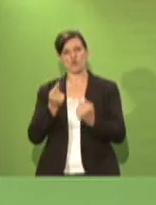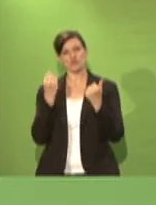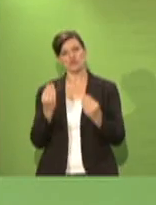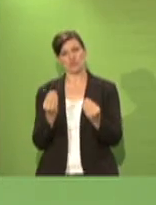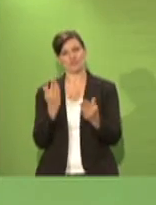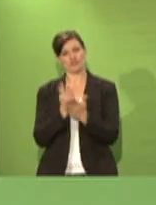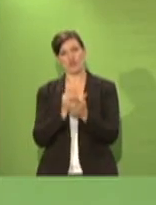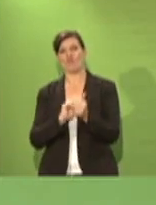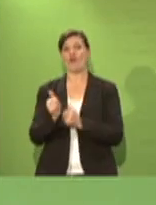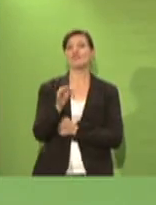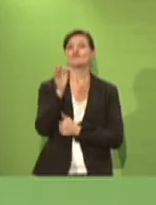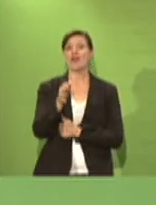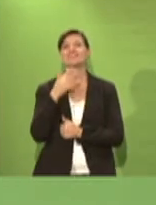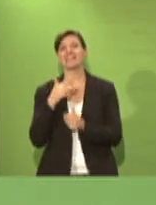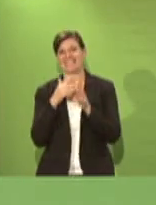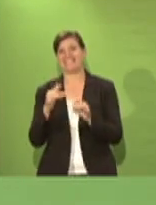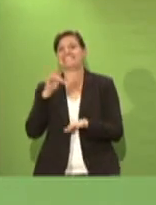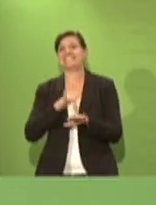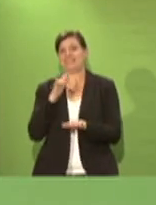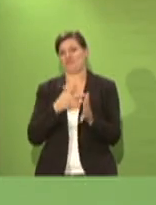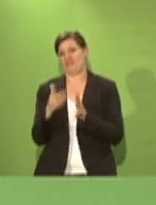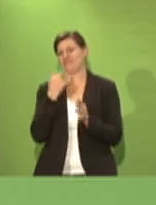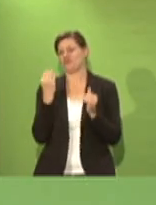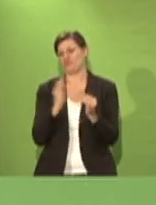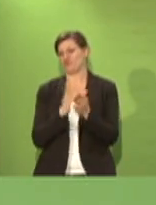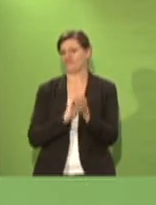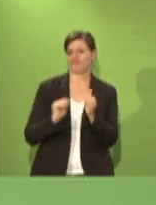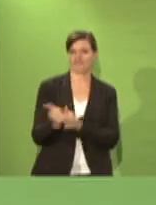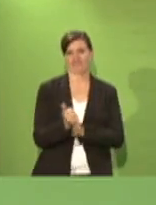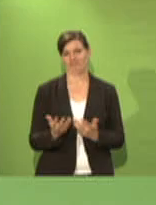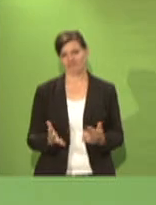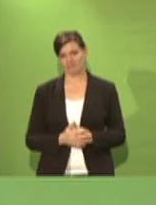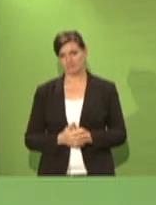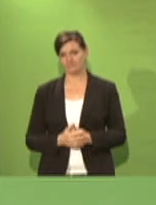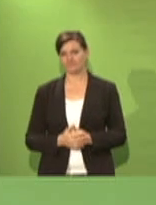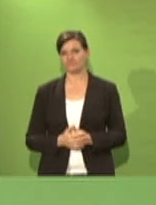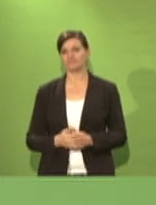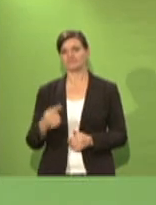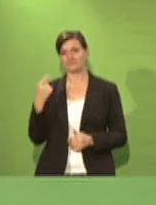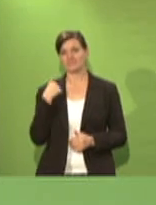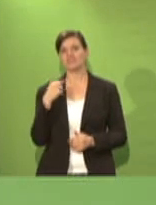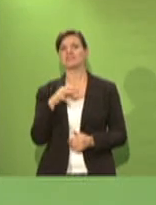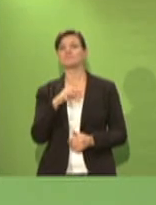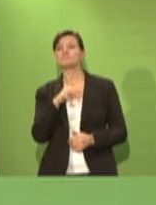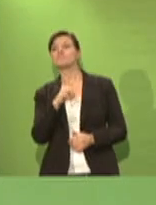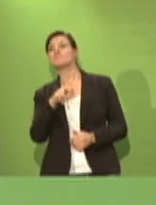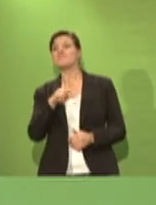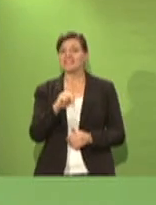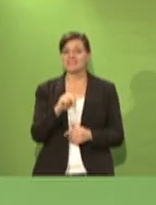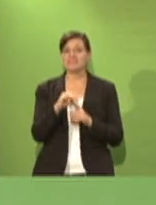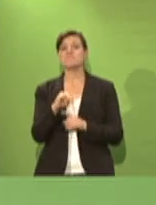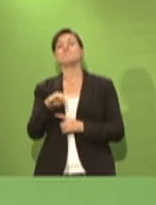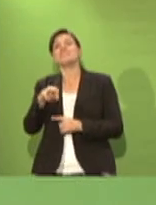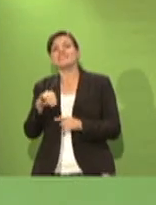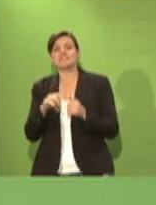für geschlechtersensible Sprache. Zuletzt haben wir immer das Binnen-I genutzt, um durch